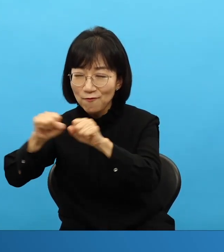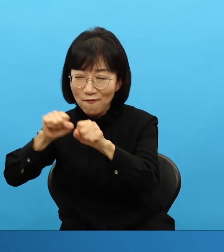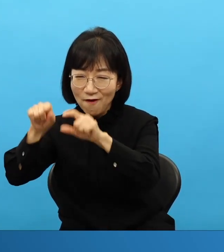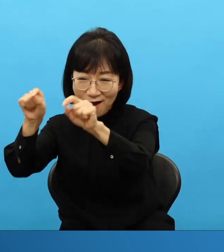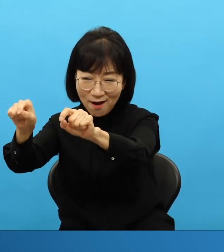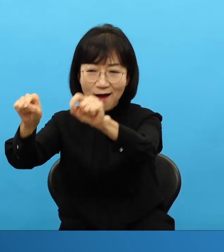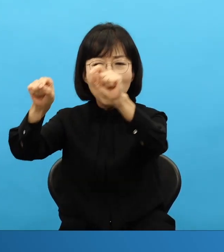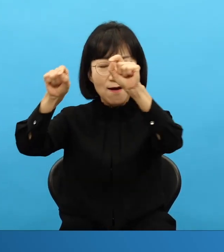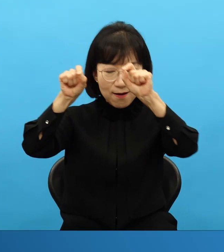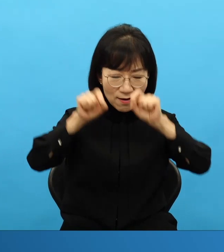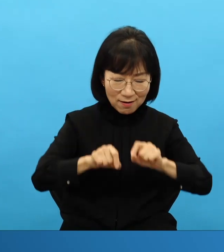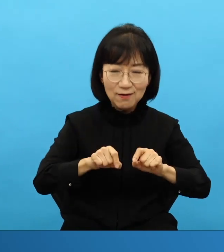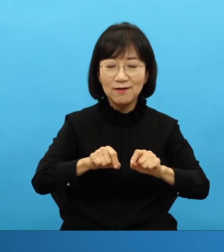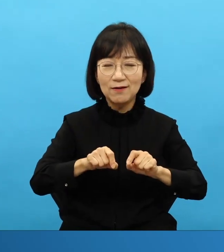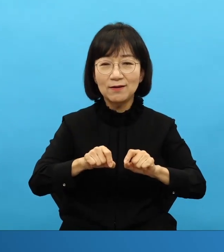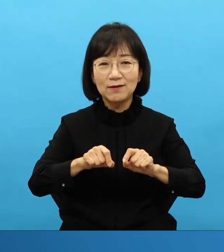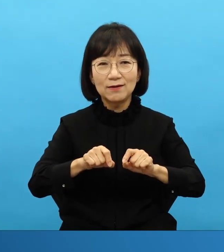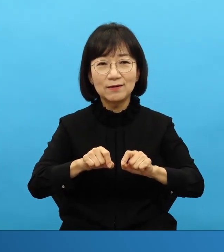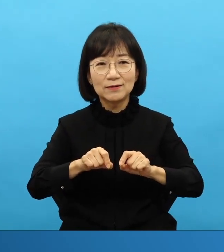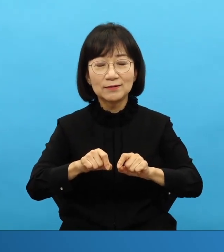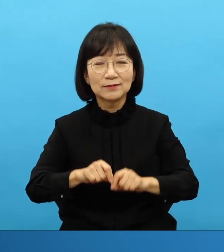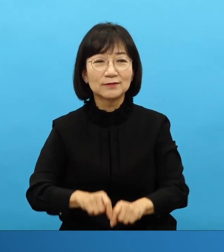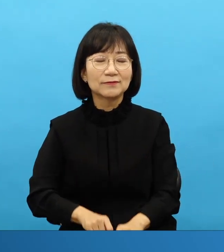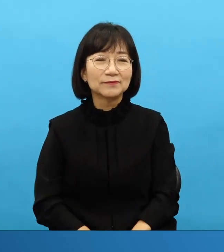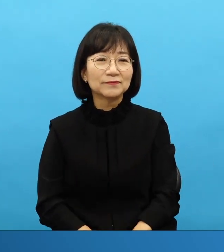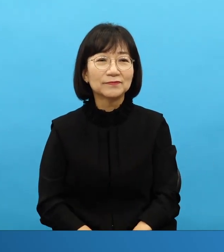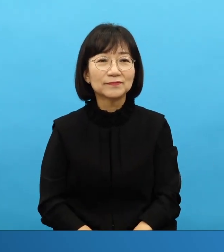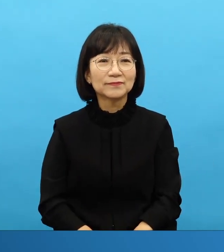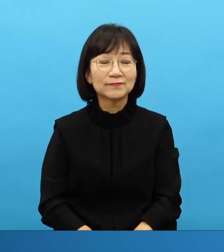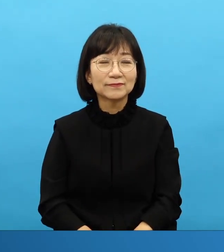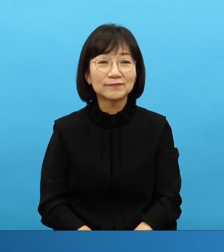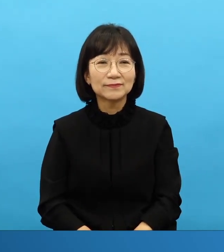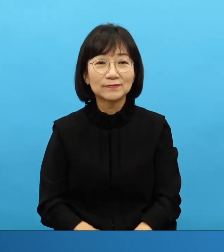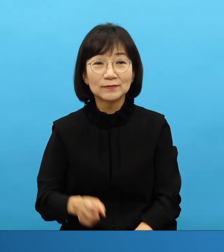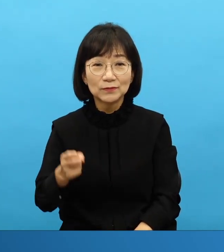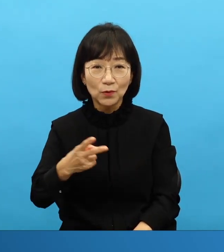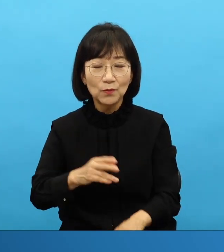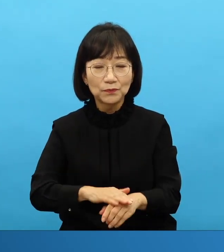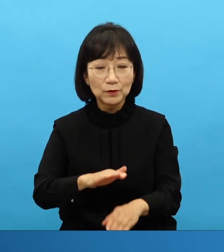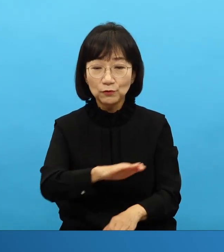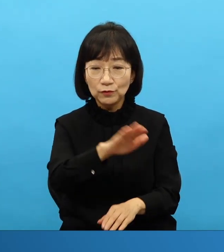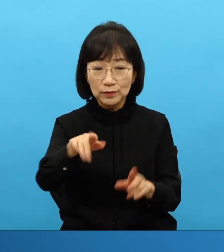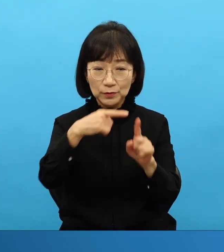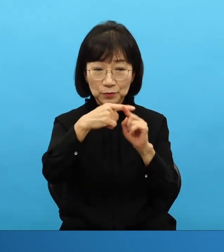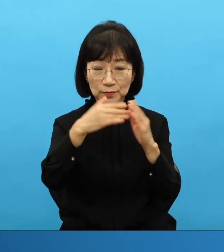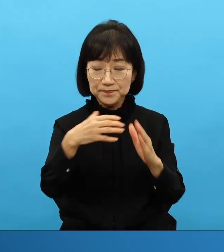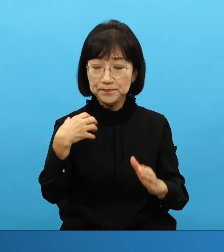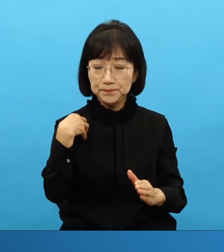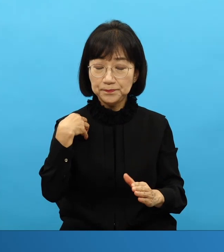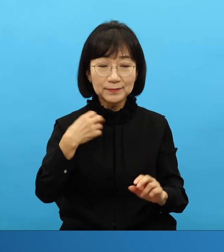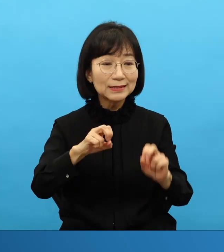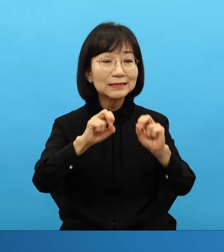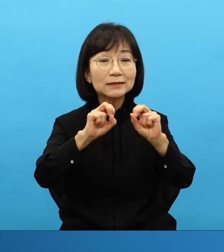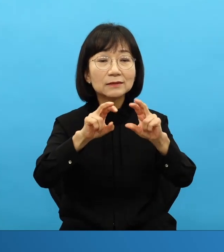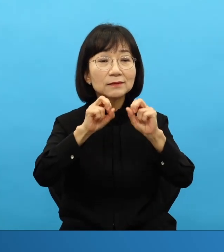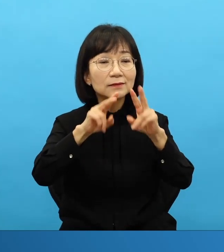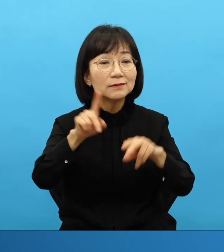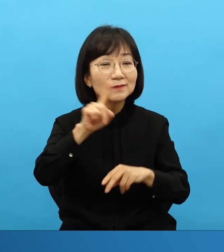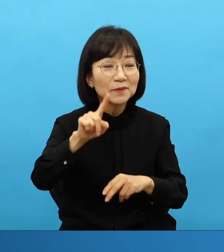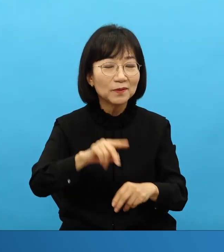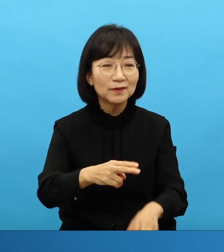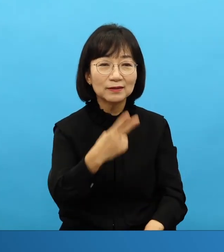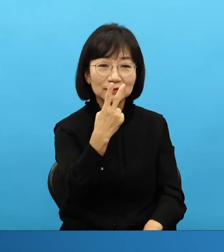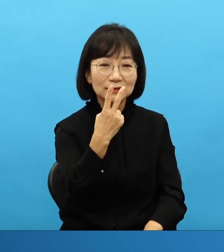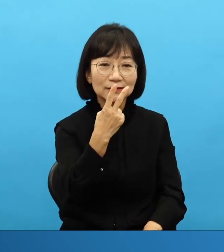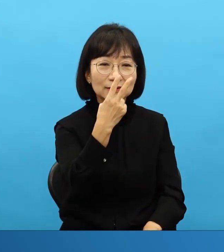起的作为，现在也在我们当中兴起。 우리 교회 선교는요, 237 살리기 위한 선교를 하고 있지 않습니까? 我